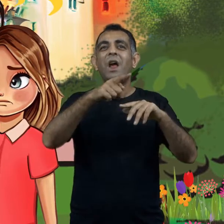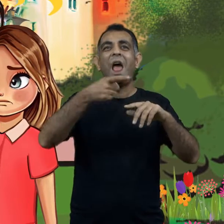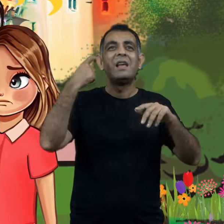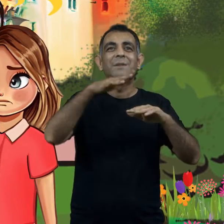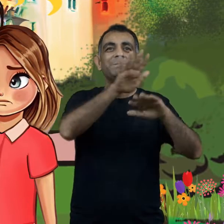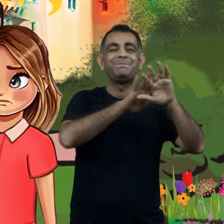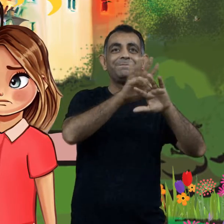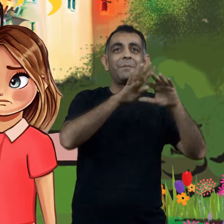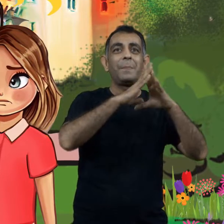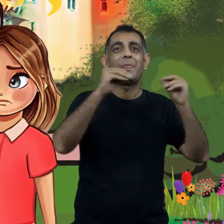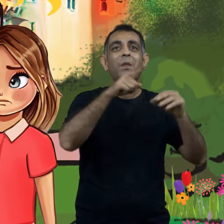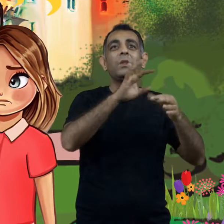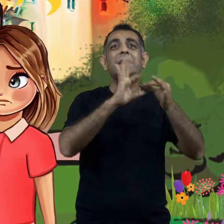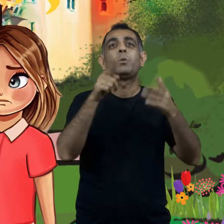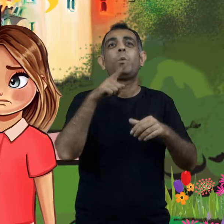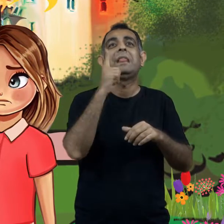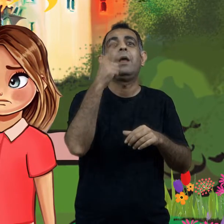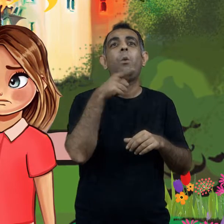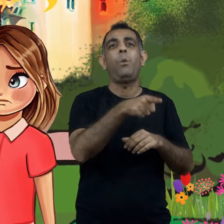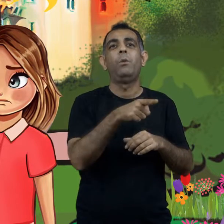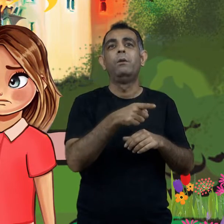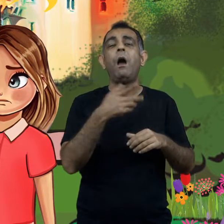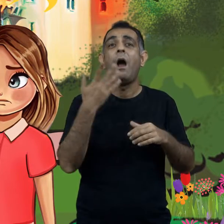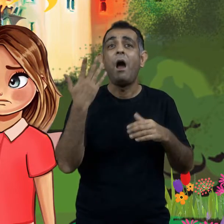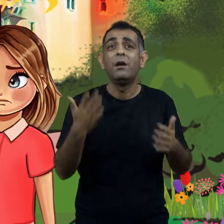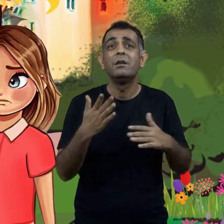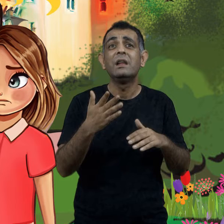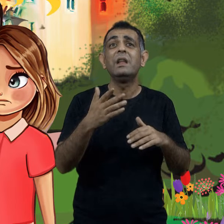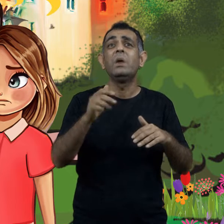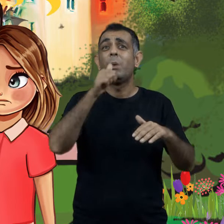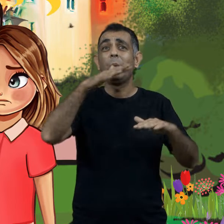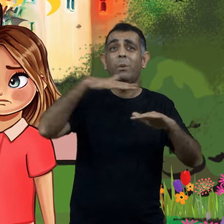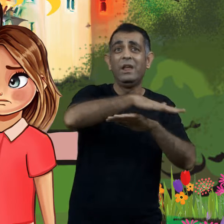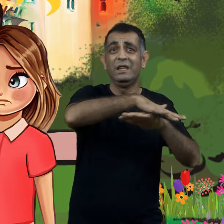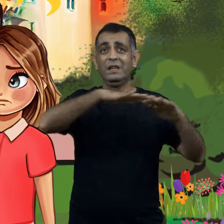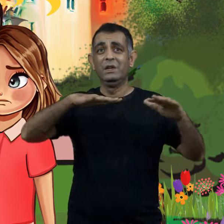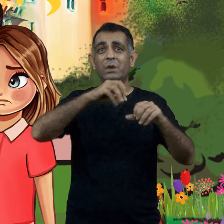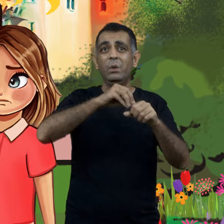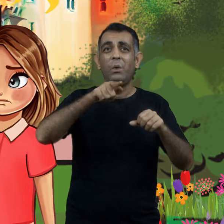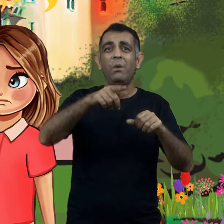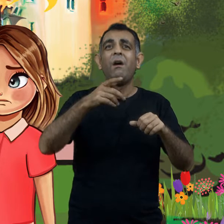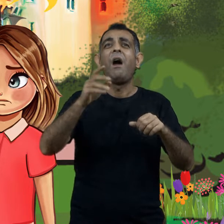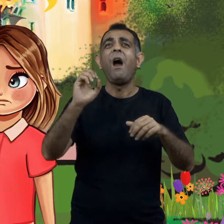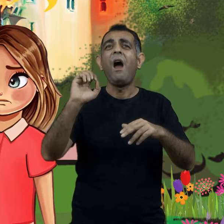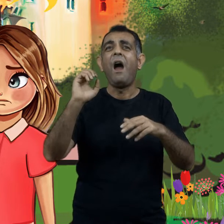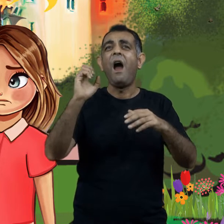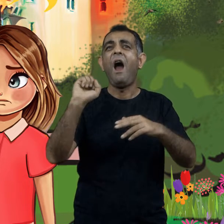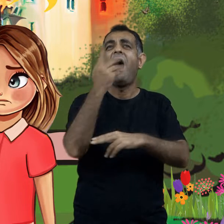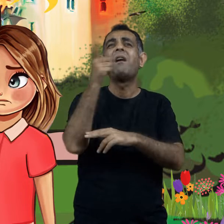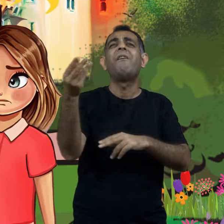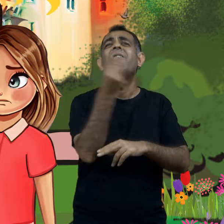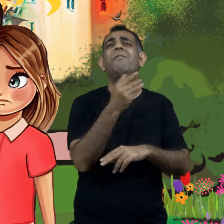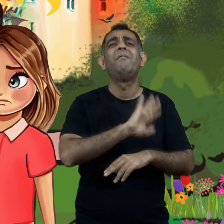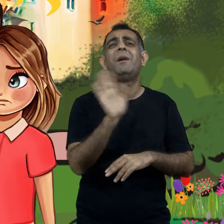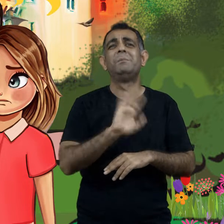beji onu eski haline getirebilecek tek çözüm. Ancak ters akan çayındaki konuşan ağaç onu